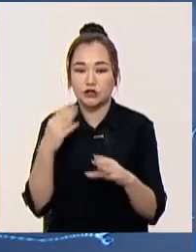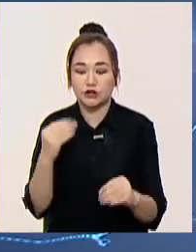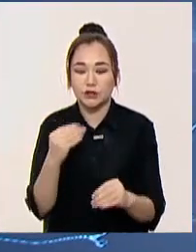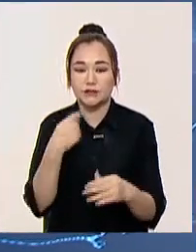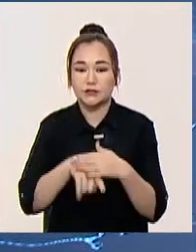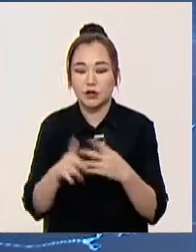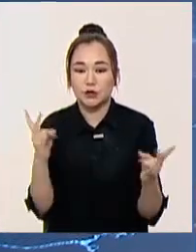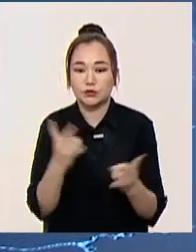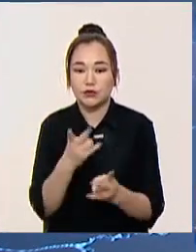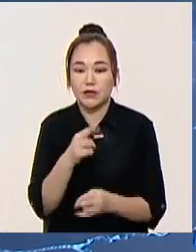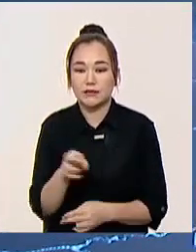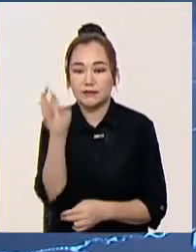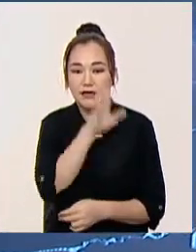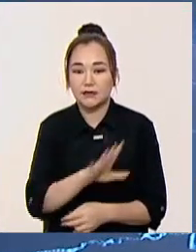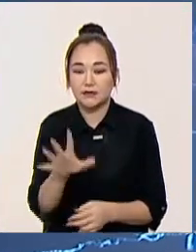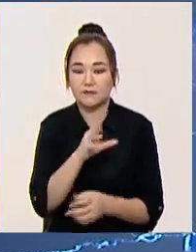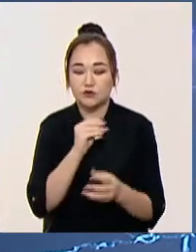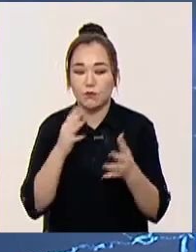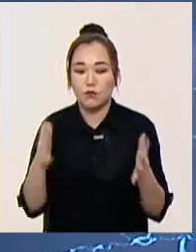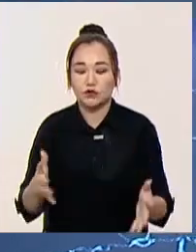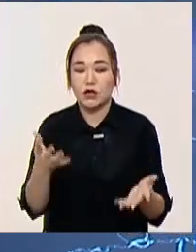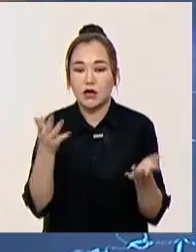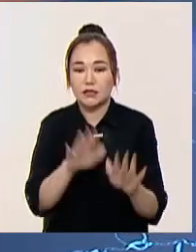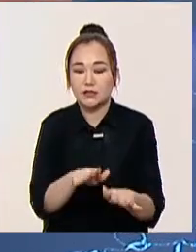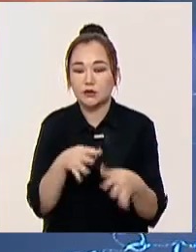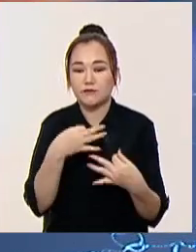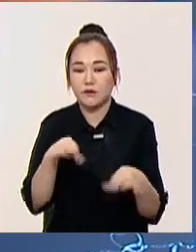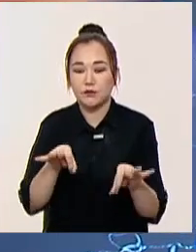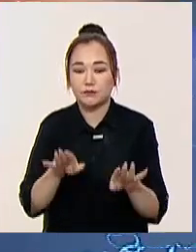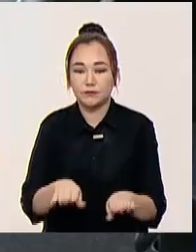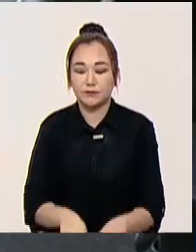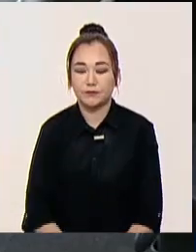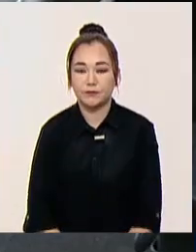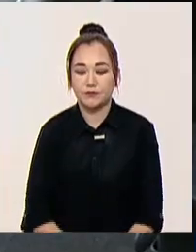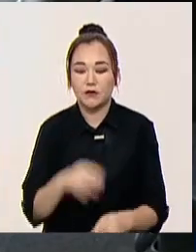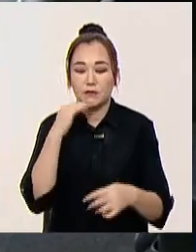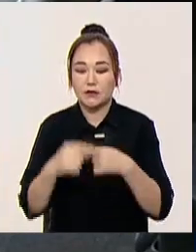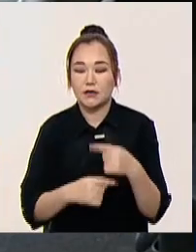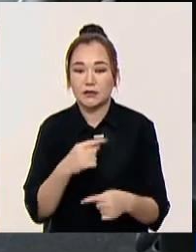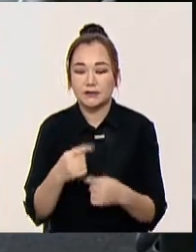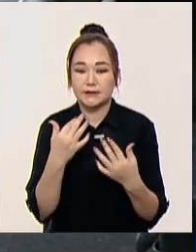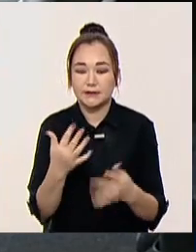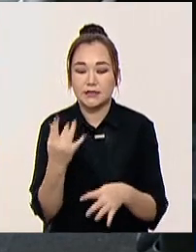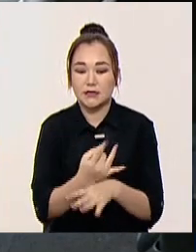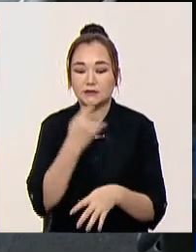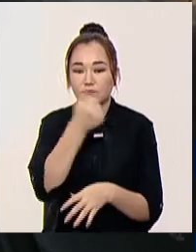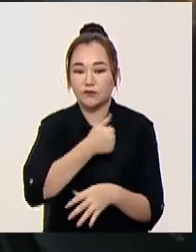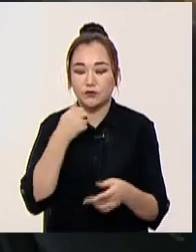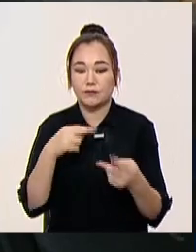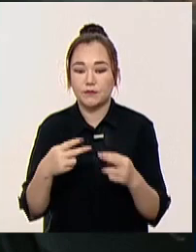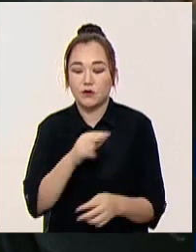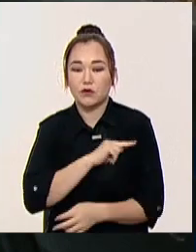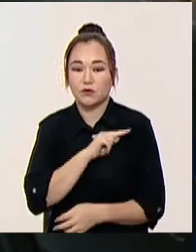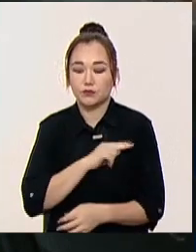есть нужные для страны профессии все больше остаются вакантными. По традиции, несколько раз в год менять сферу